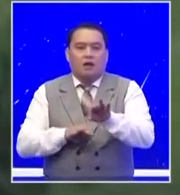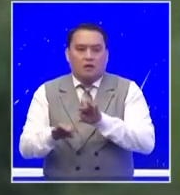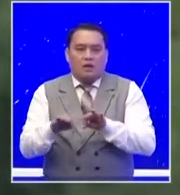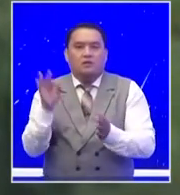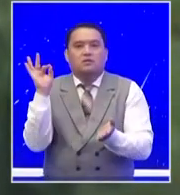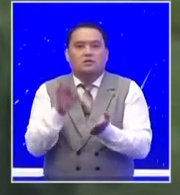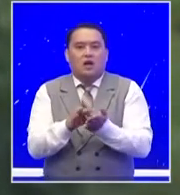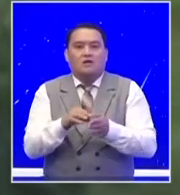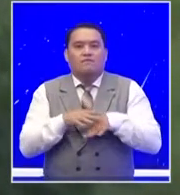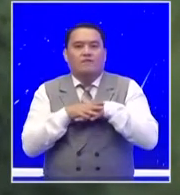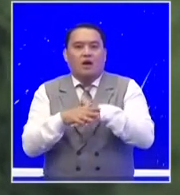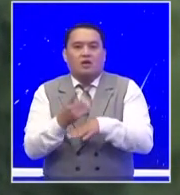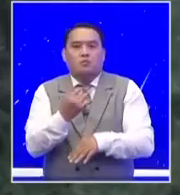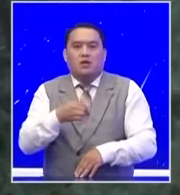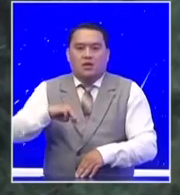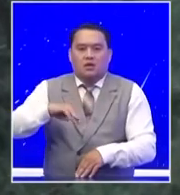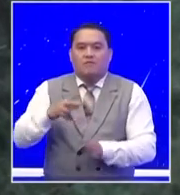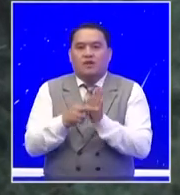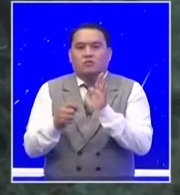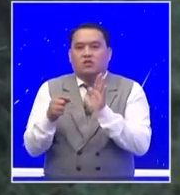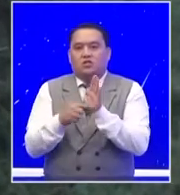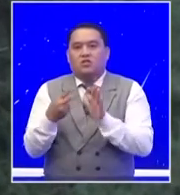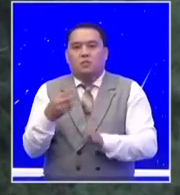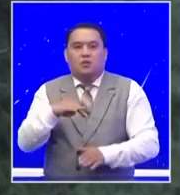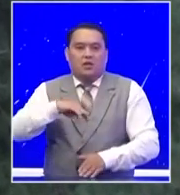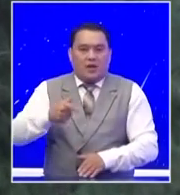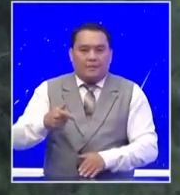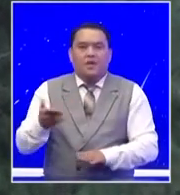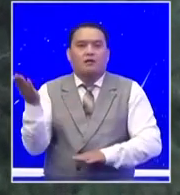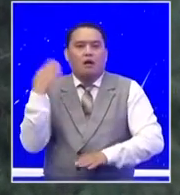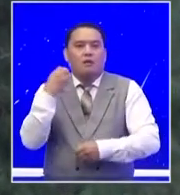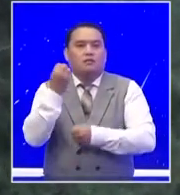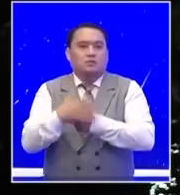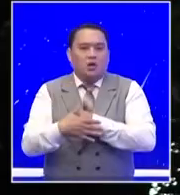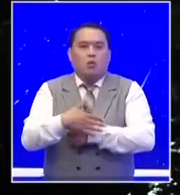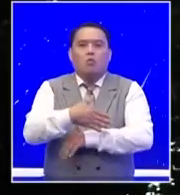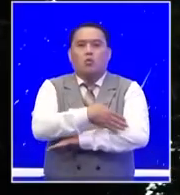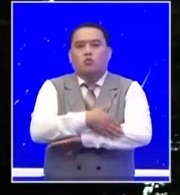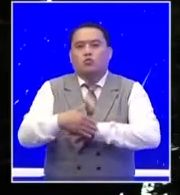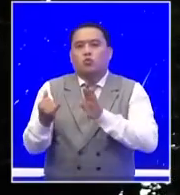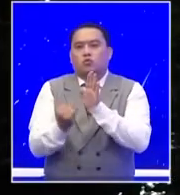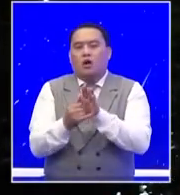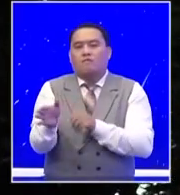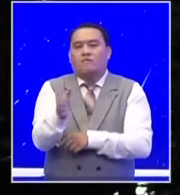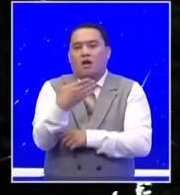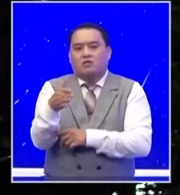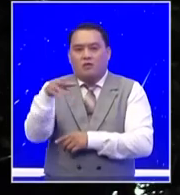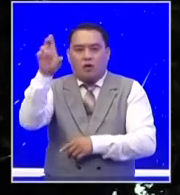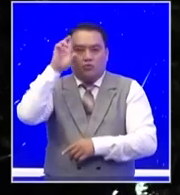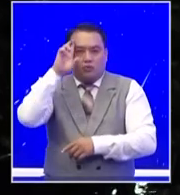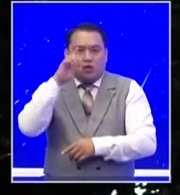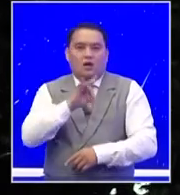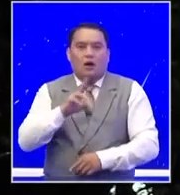эти цели выделен 1 миллиард 837 миллионов тенге. Ранее на центральной площади установили флагшток с государственным